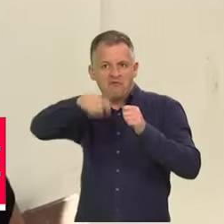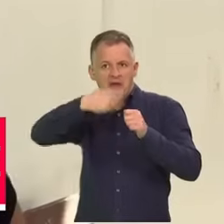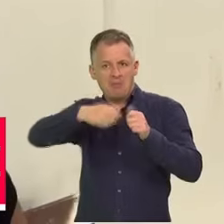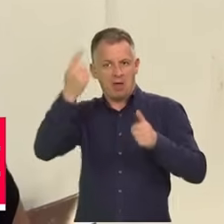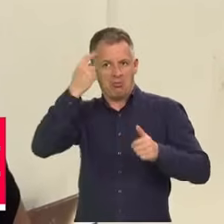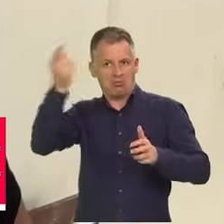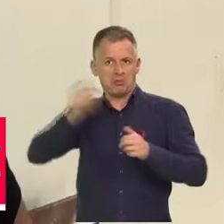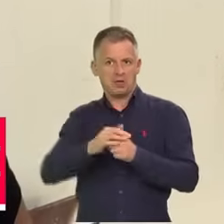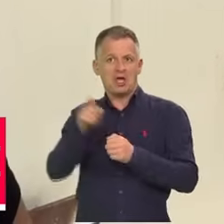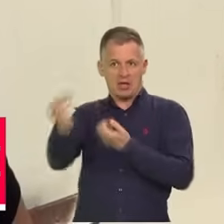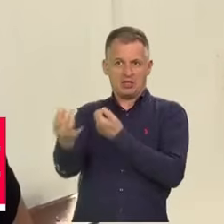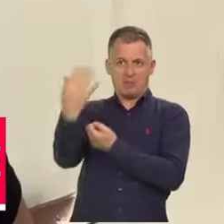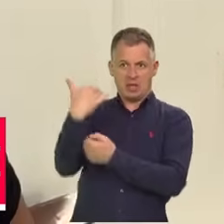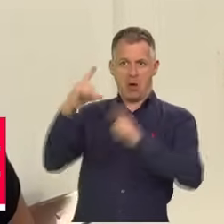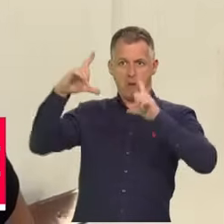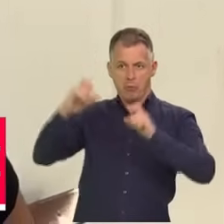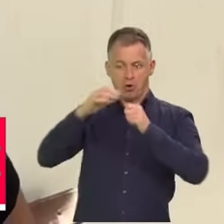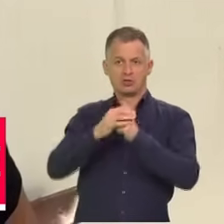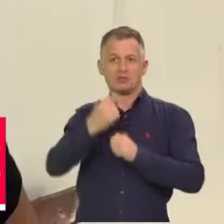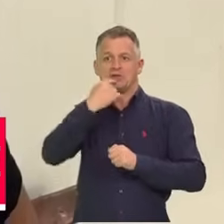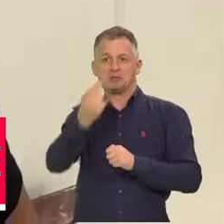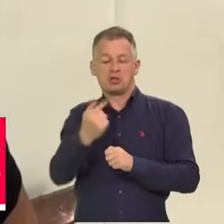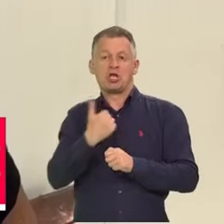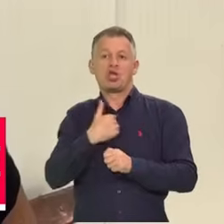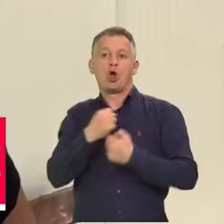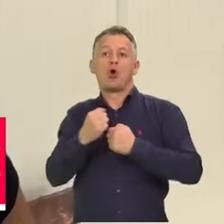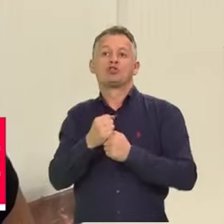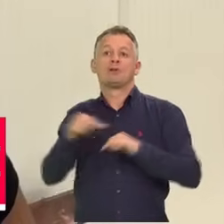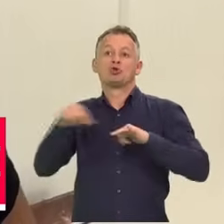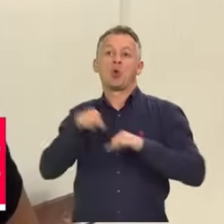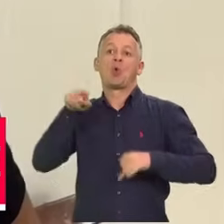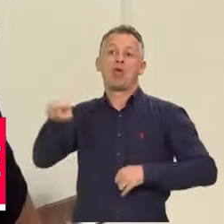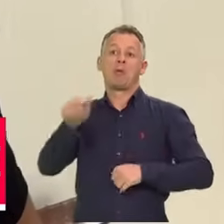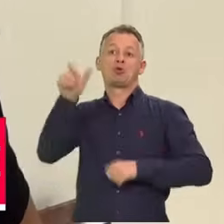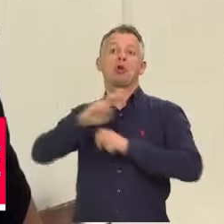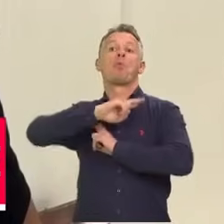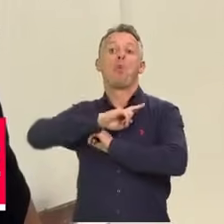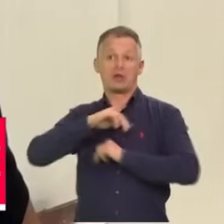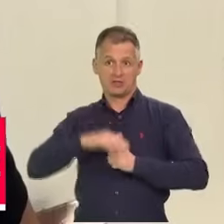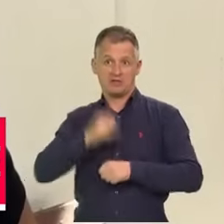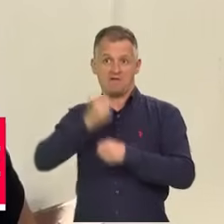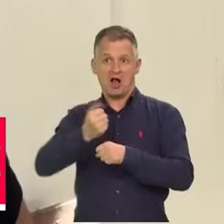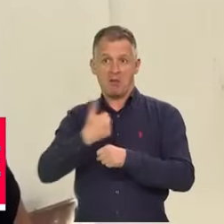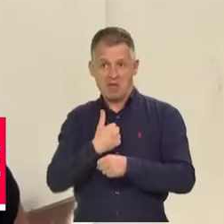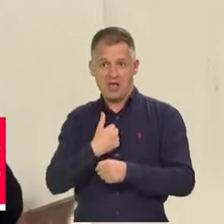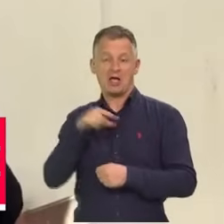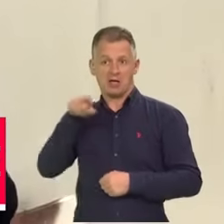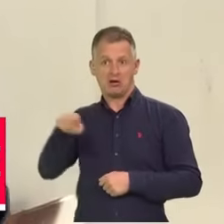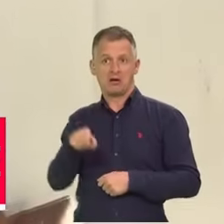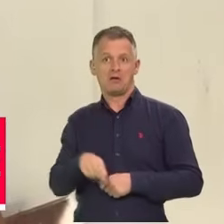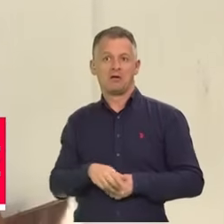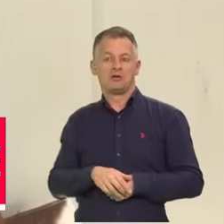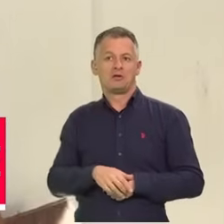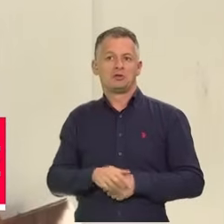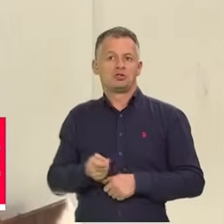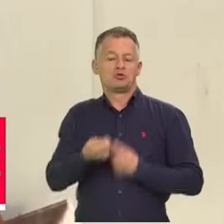fotografii și spunea că o să mă hăcuie și o să facă cu, ca să-mi facă mie și cele care o avea ea